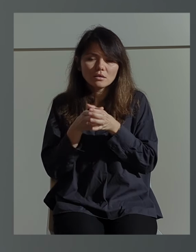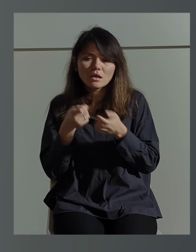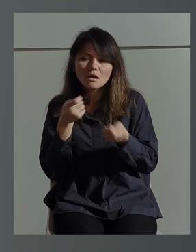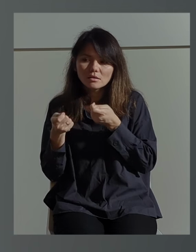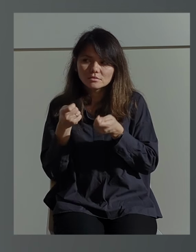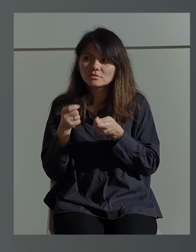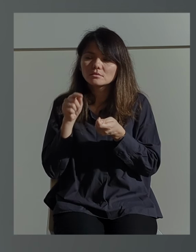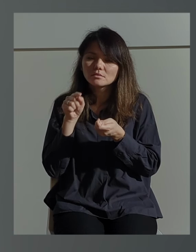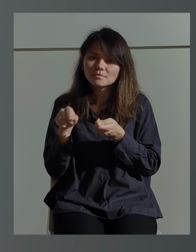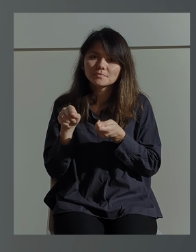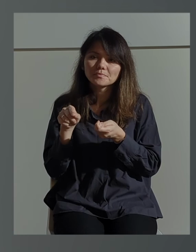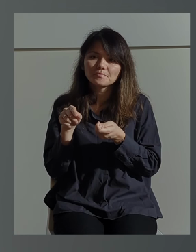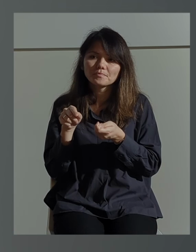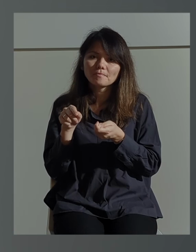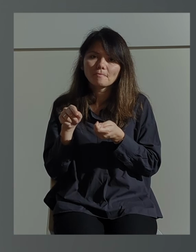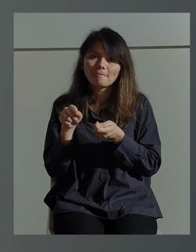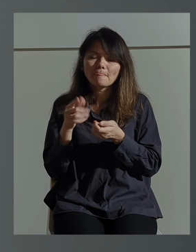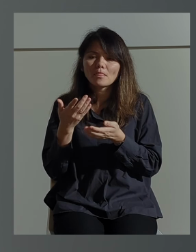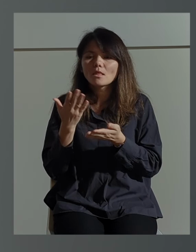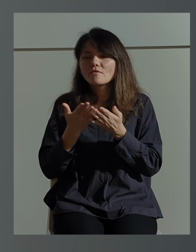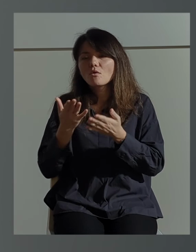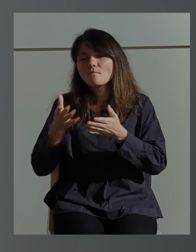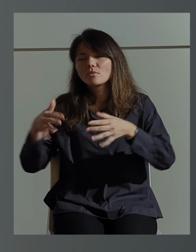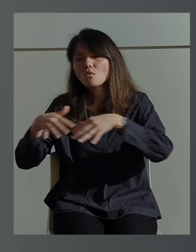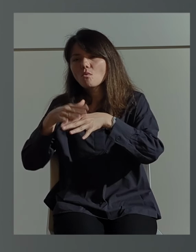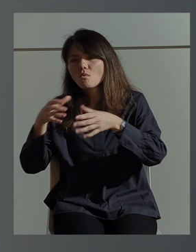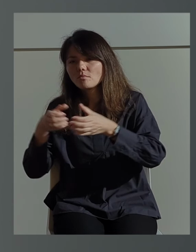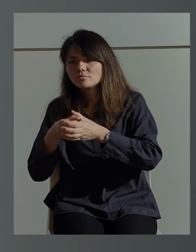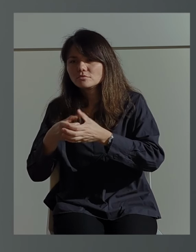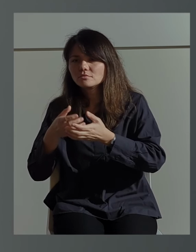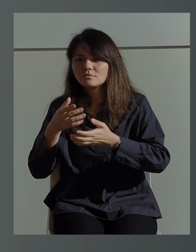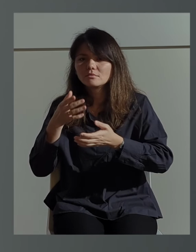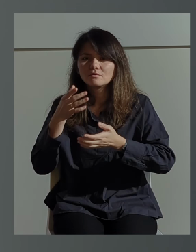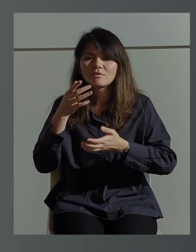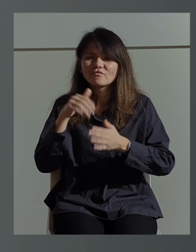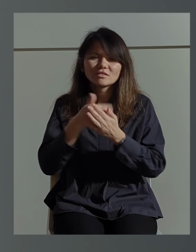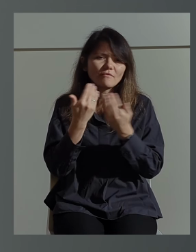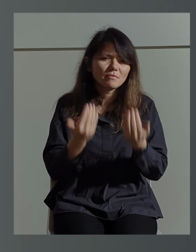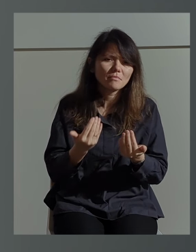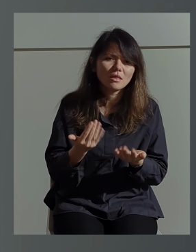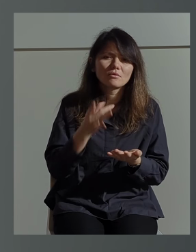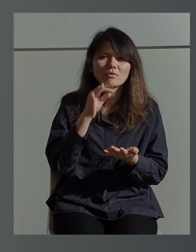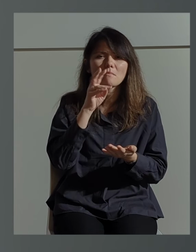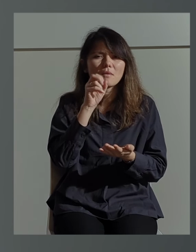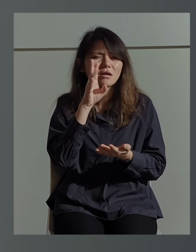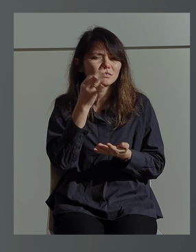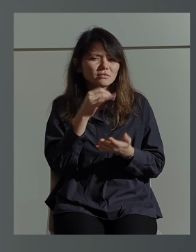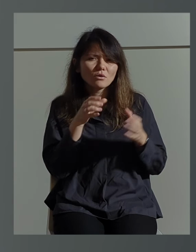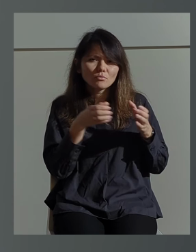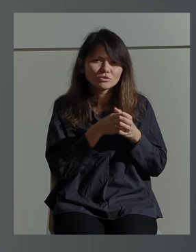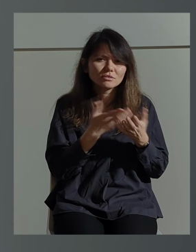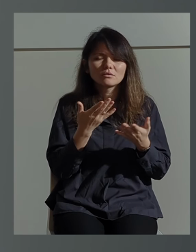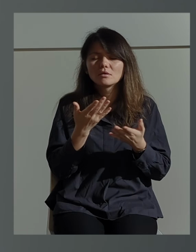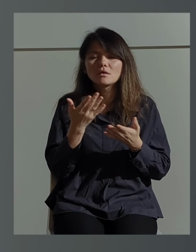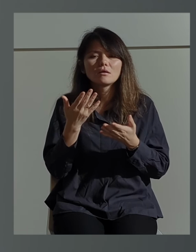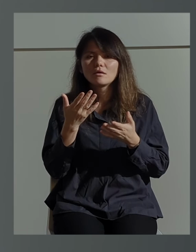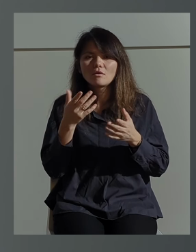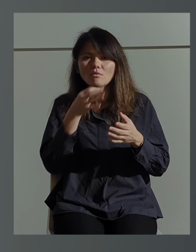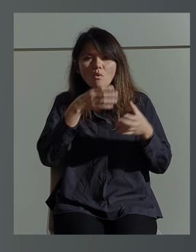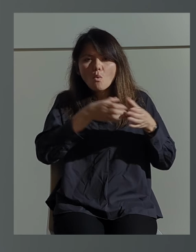ли она в Чериков обществе в рай гоним обществе в современном обществе или в сталинист обществе